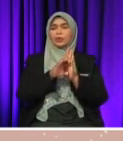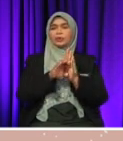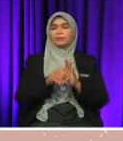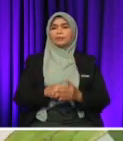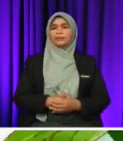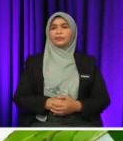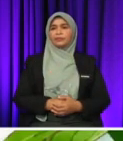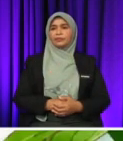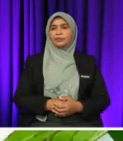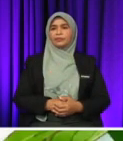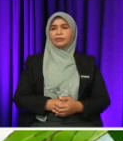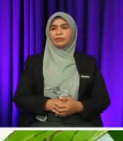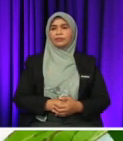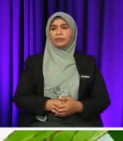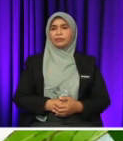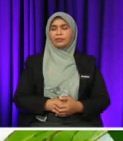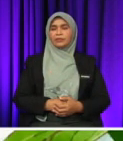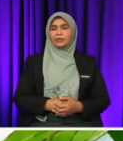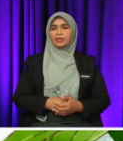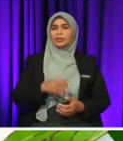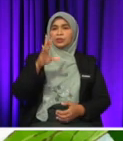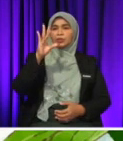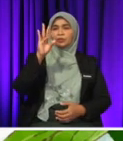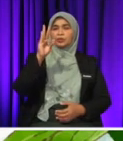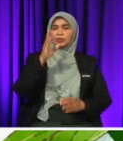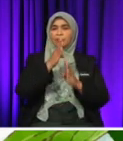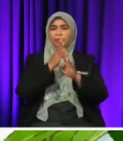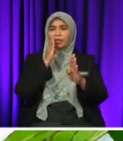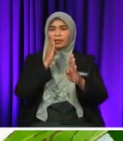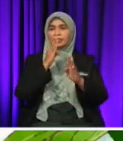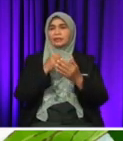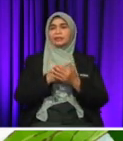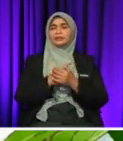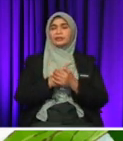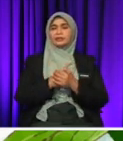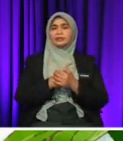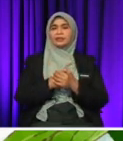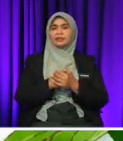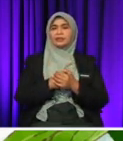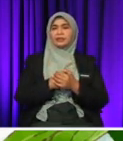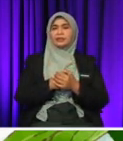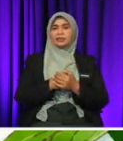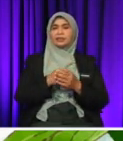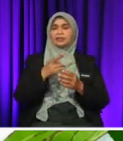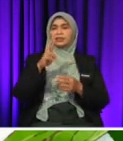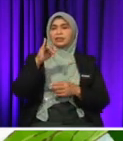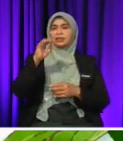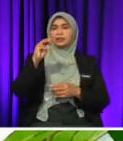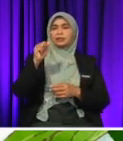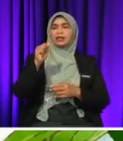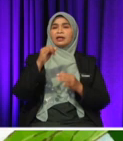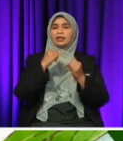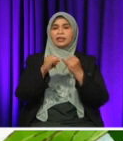tadi Iya lah 7 baris rangka betul rima akhir dia tidak sama